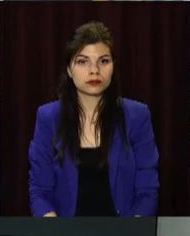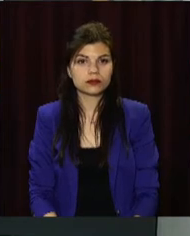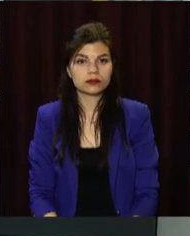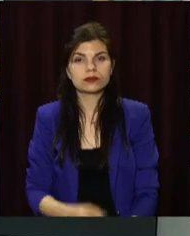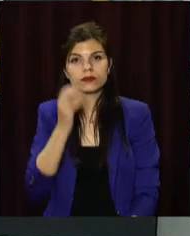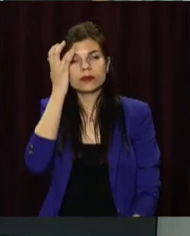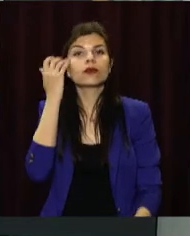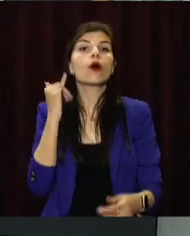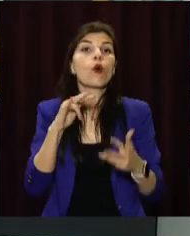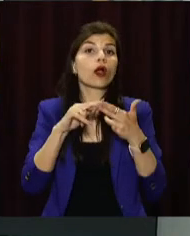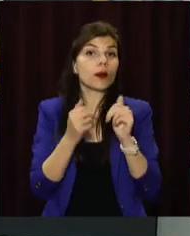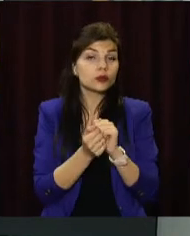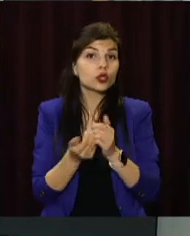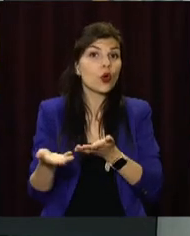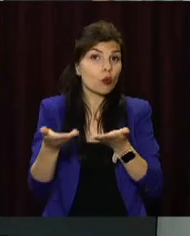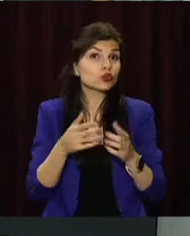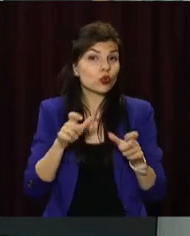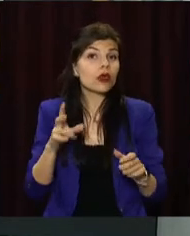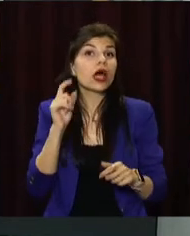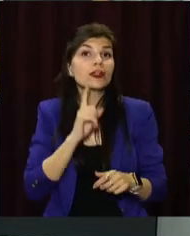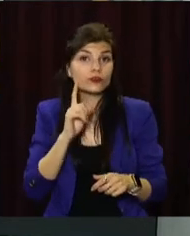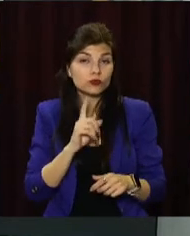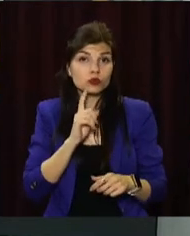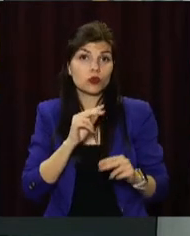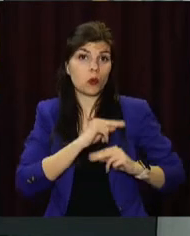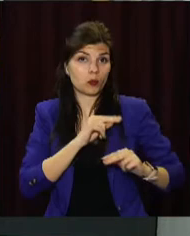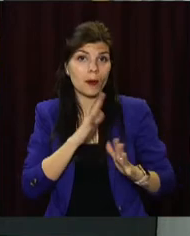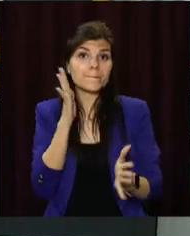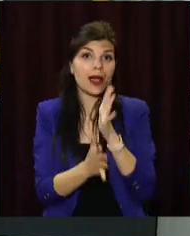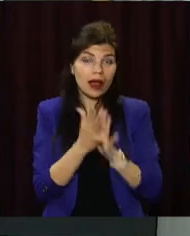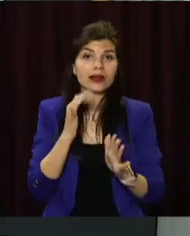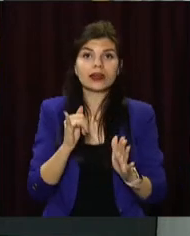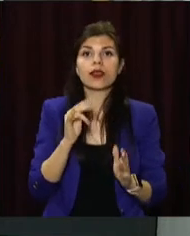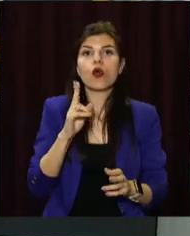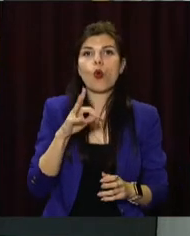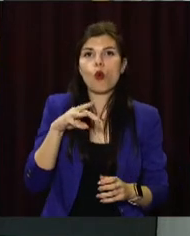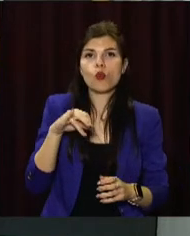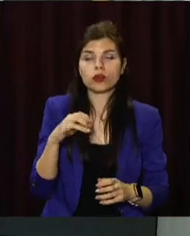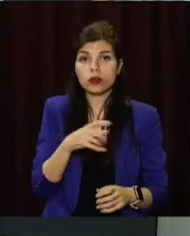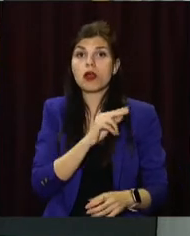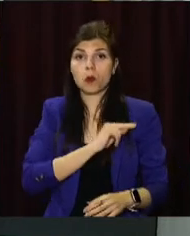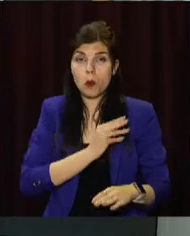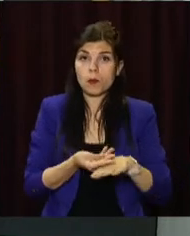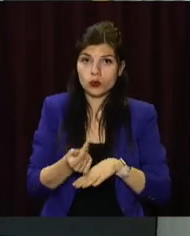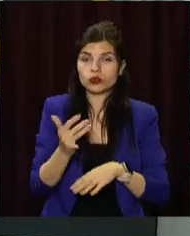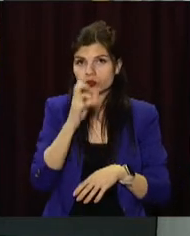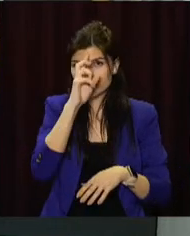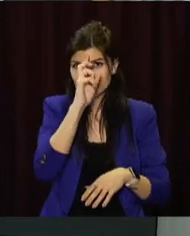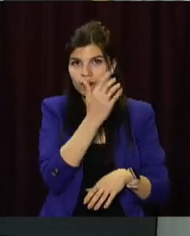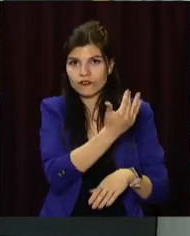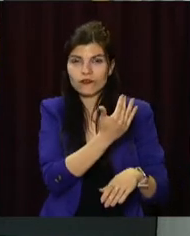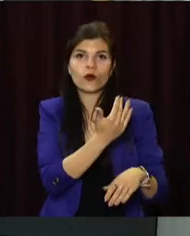У Кам'янському запрошують людей на тимчасову роботу в парках та на комунальних підприємствах. Працю оплачуватимуть з міського бюджету.